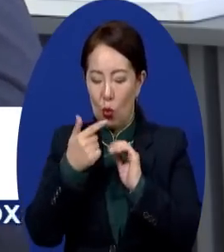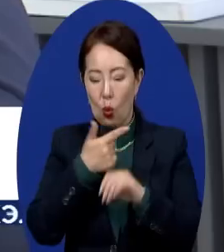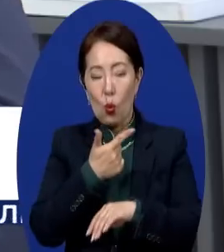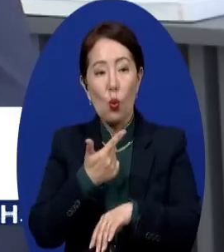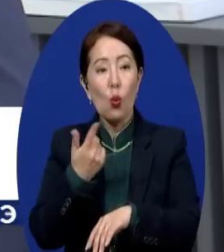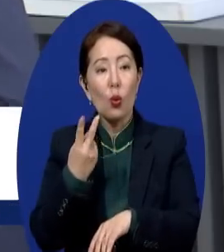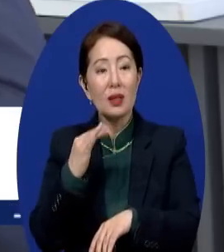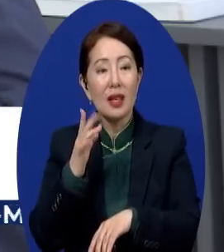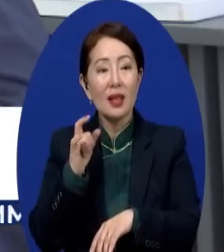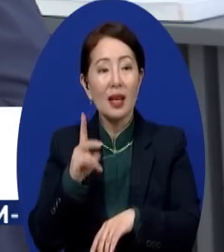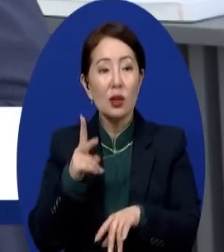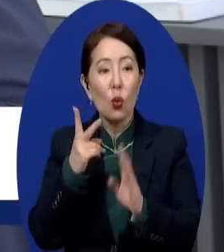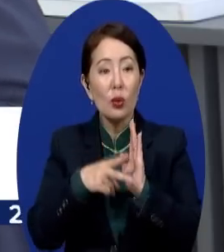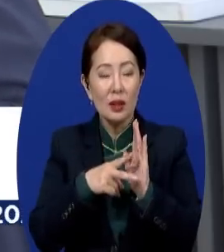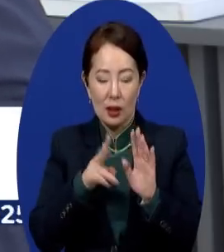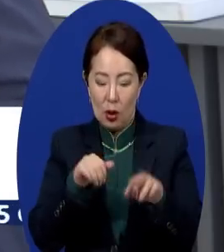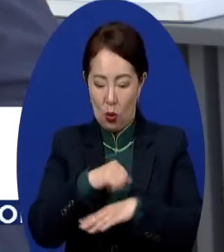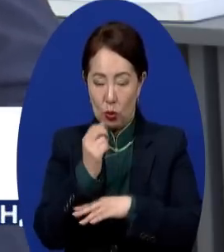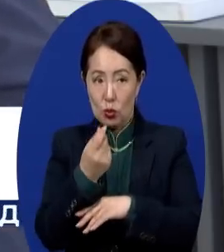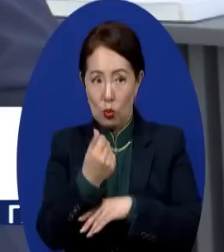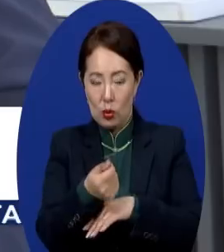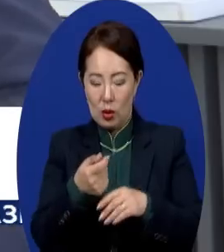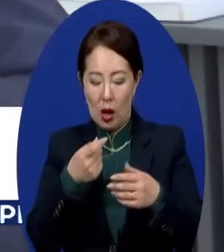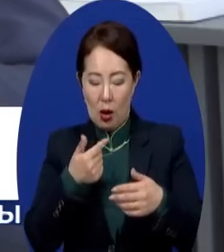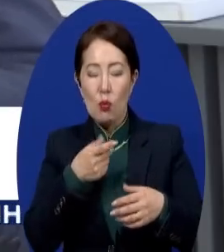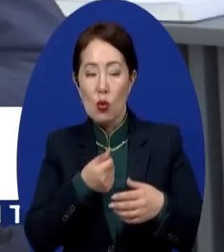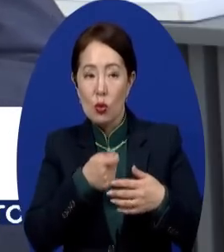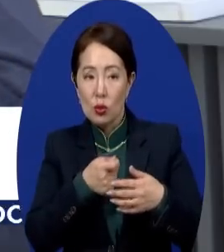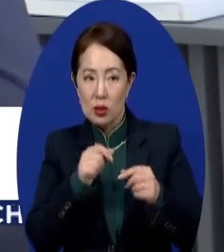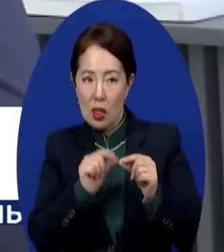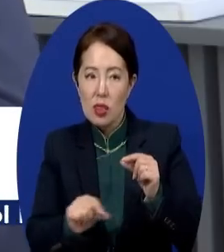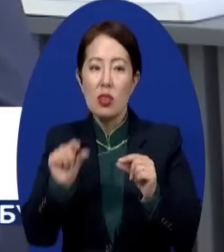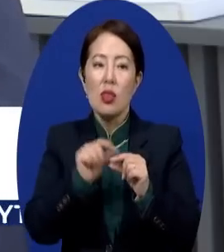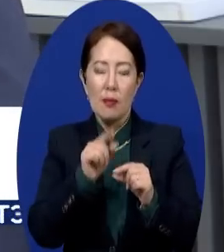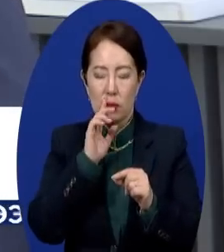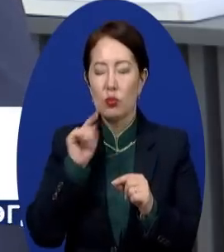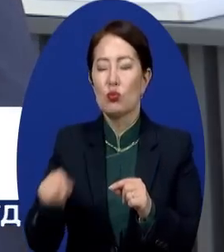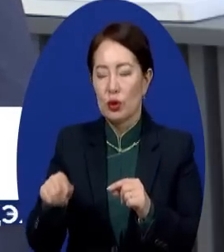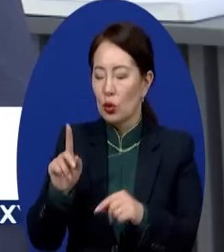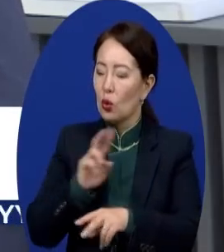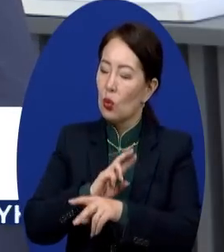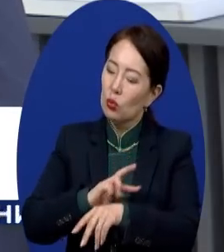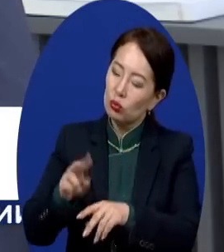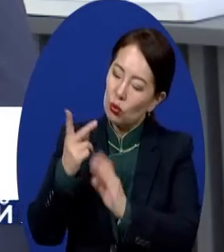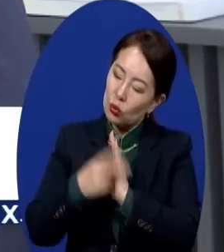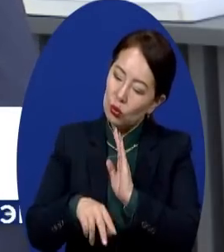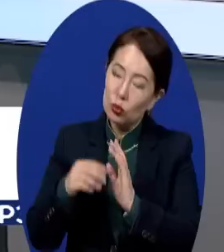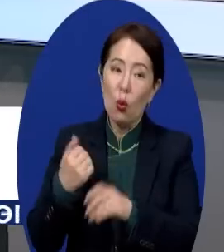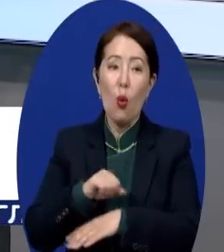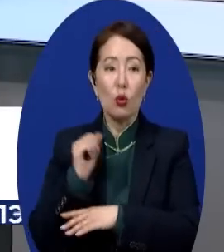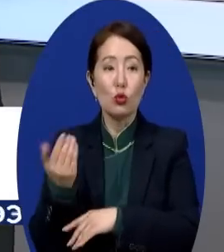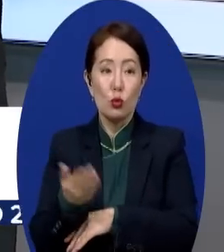үр дүндээр авах урамшил бол түүн дээр авж байгаа тогтмол нэмэгдлүүд дээр нь нэмэгдлээр орж ирэх ийм үр дүнгийн урамшууд байгаа мөн гэж ойлгож